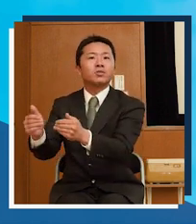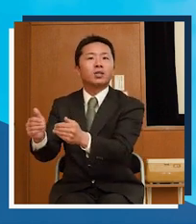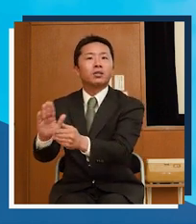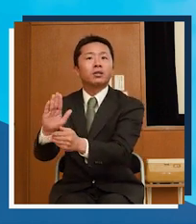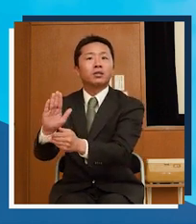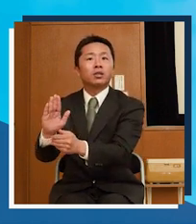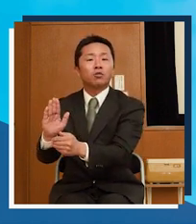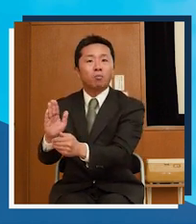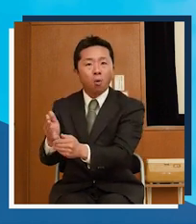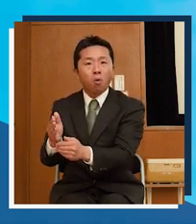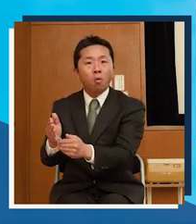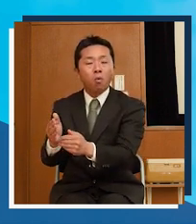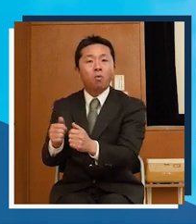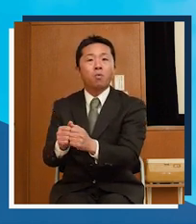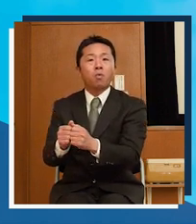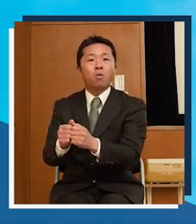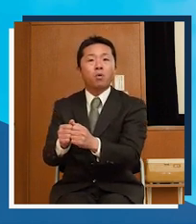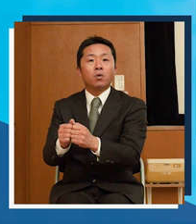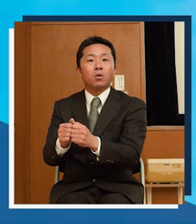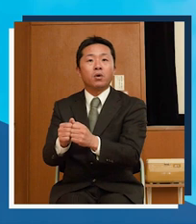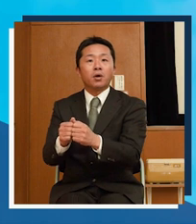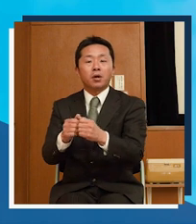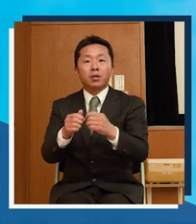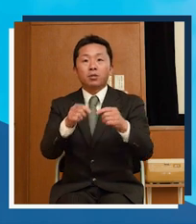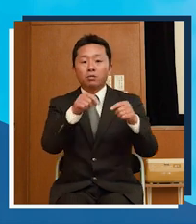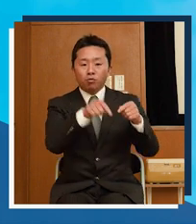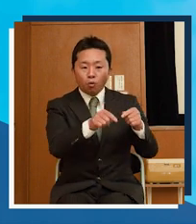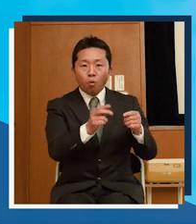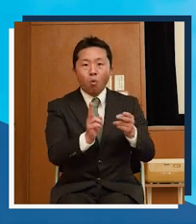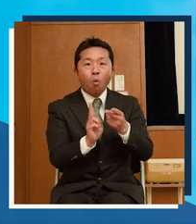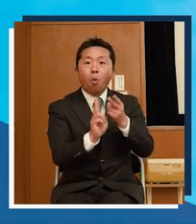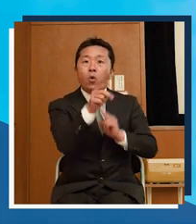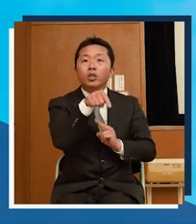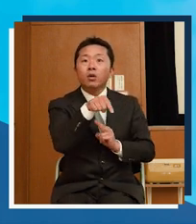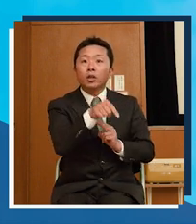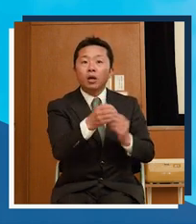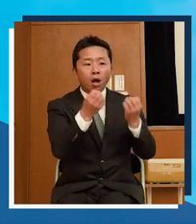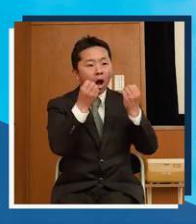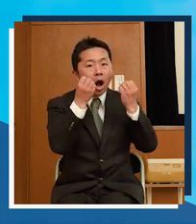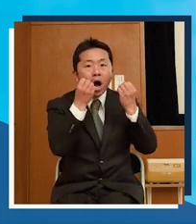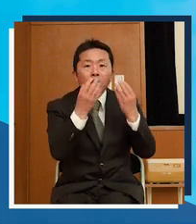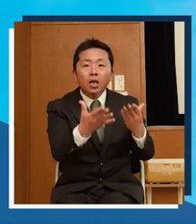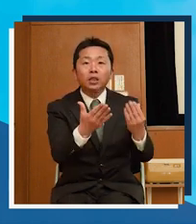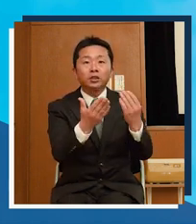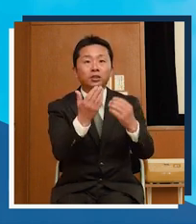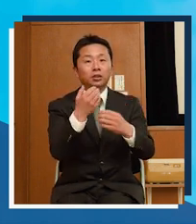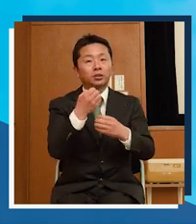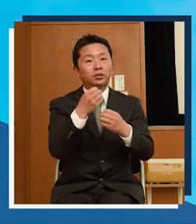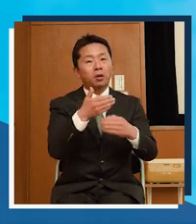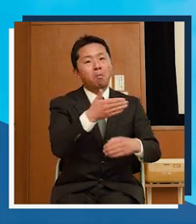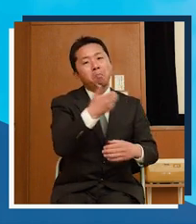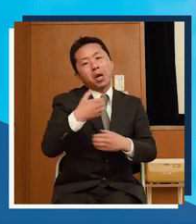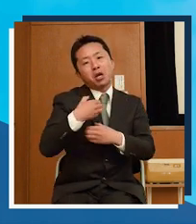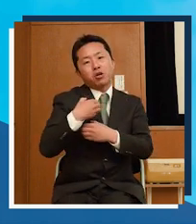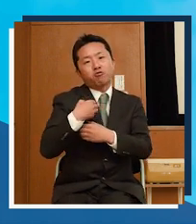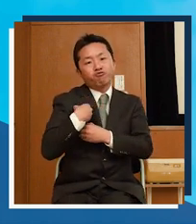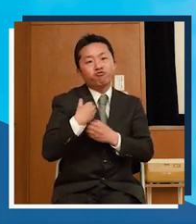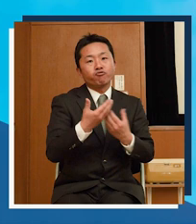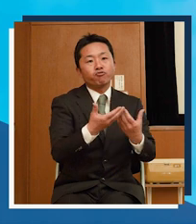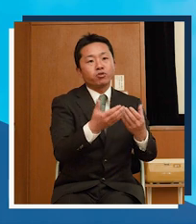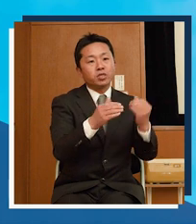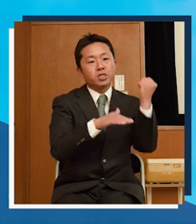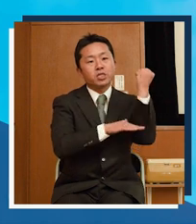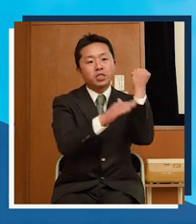その当時米軍が姿勢喧嘩に置いていた沖縄に新しい米軍基地を建設していきましたしかしそこには